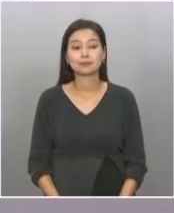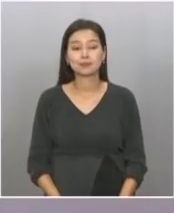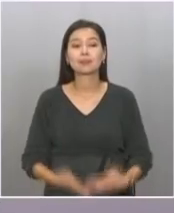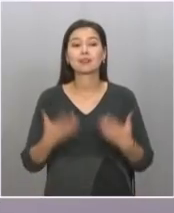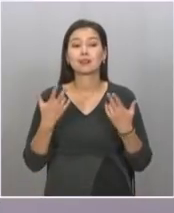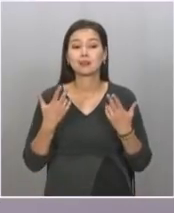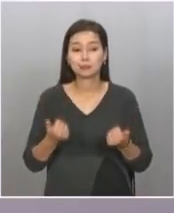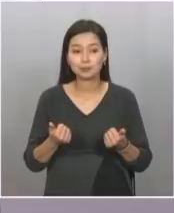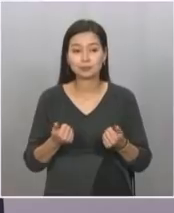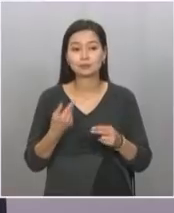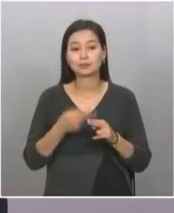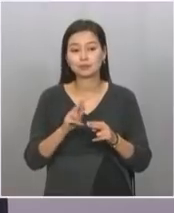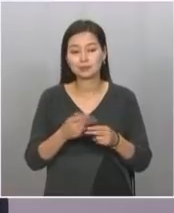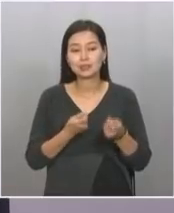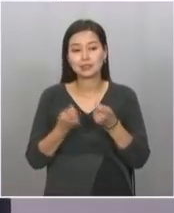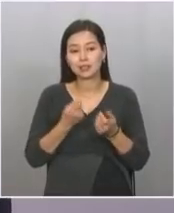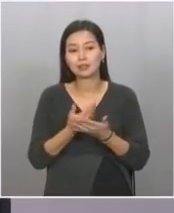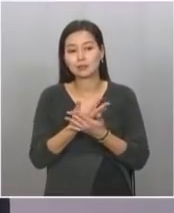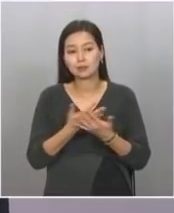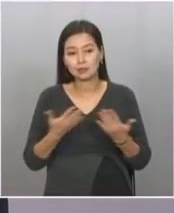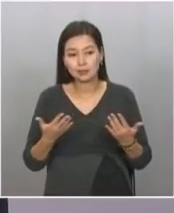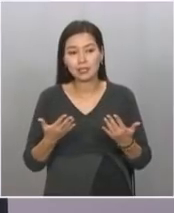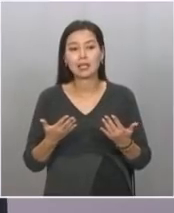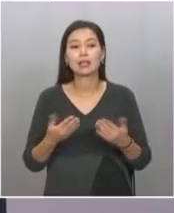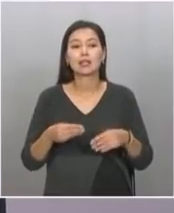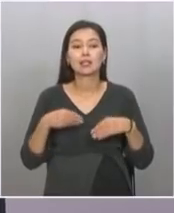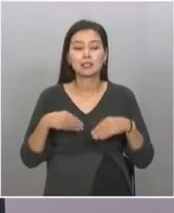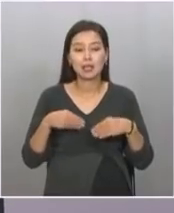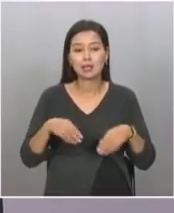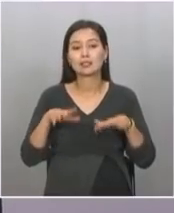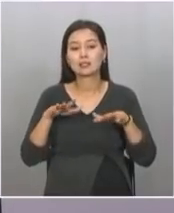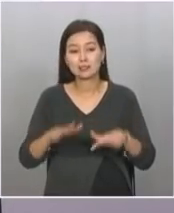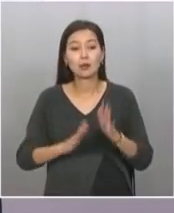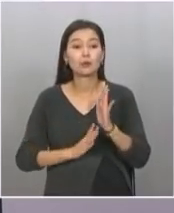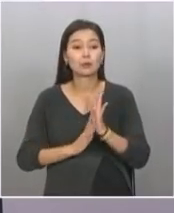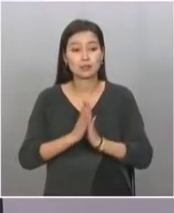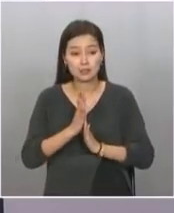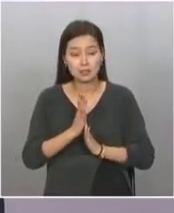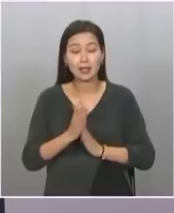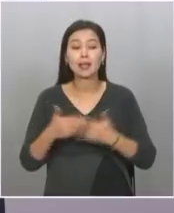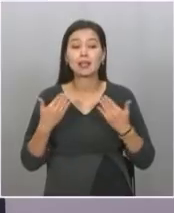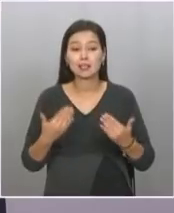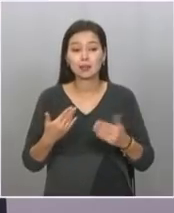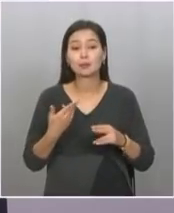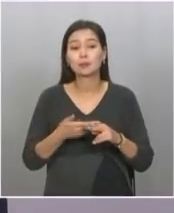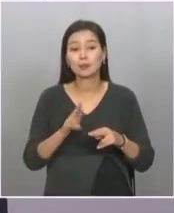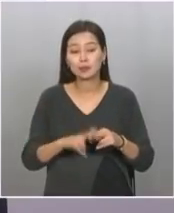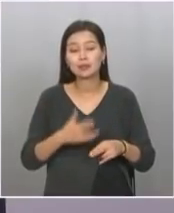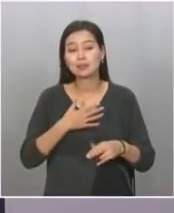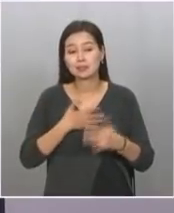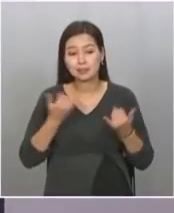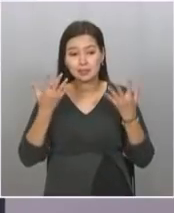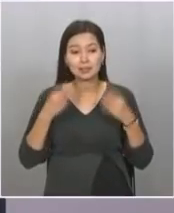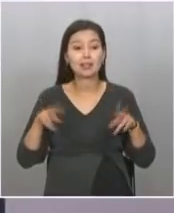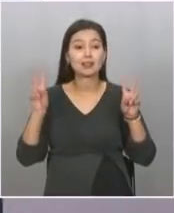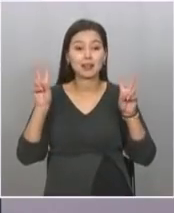Әрине, бұл дәнді дақылдар егіз алқабында өседі. Ендеше, бүгінгі сабағымыздың